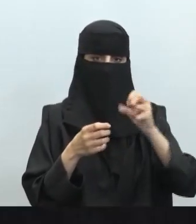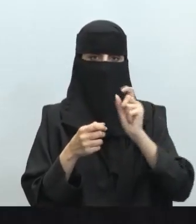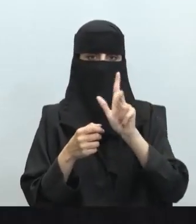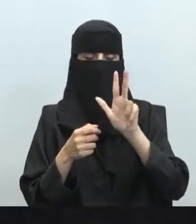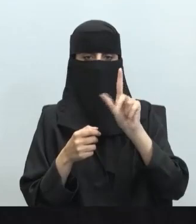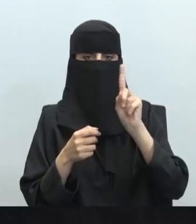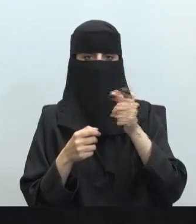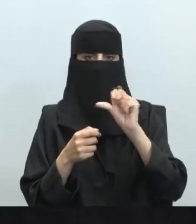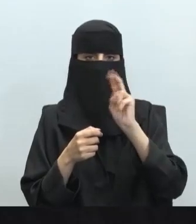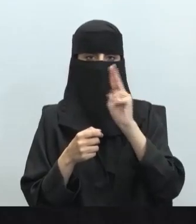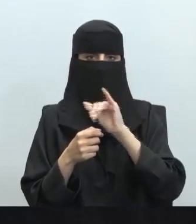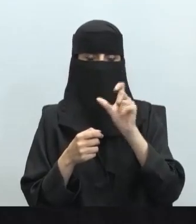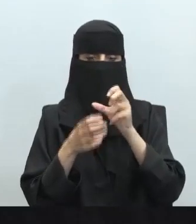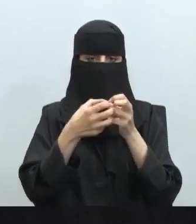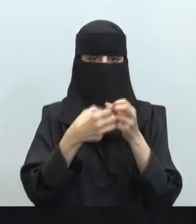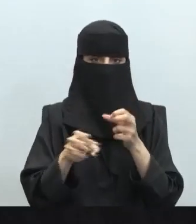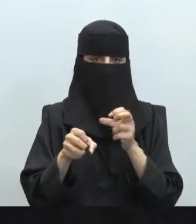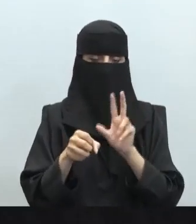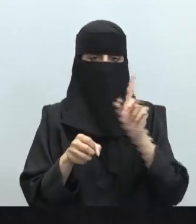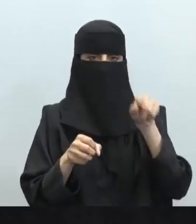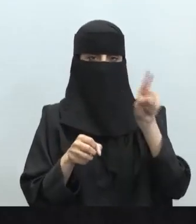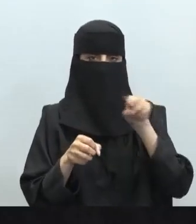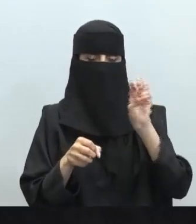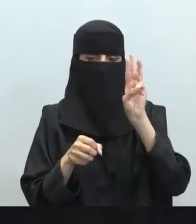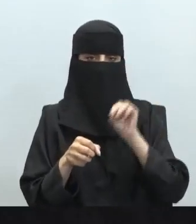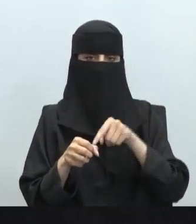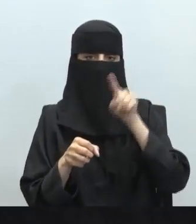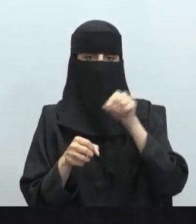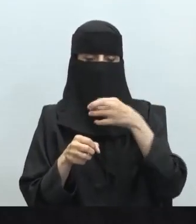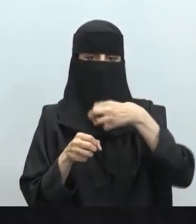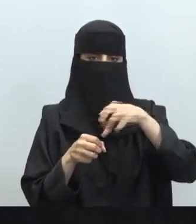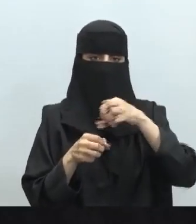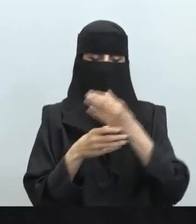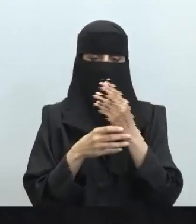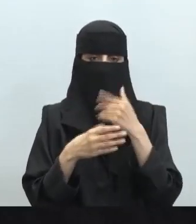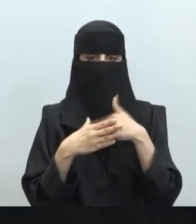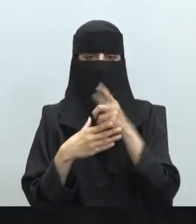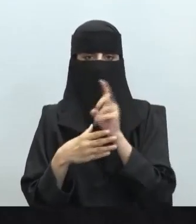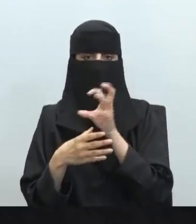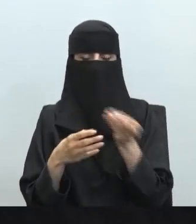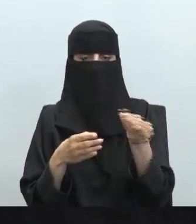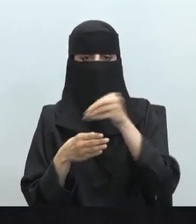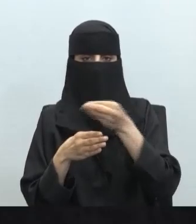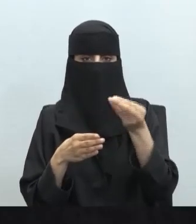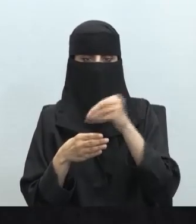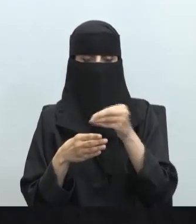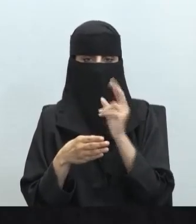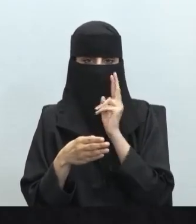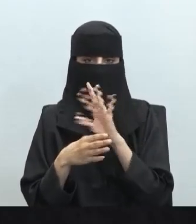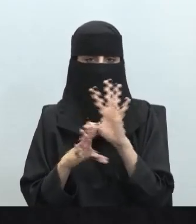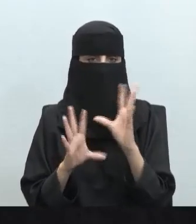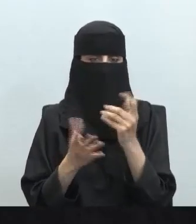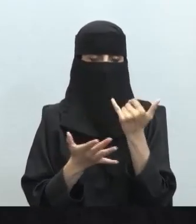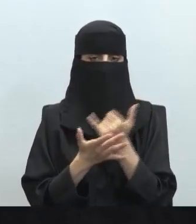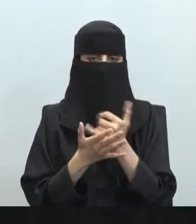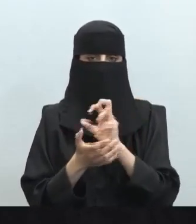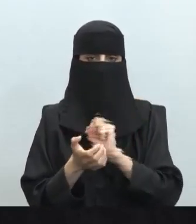عزل الدي ان ايه ثم اضافها الى البكتيريا ار يتتبع من المسؤول عن نقل الصفات الوراثيه شاهد ان الدي ان اي